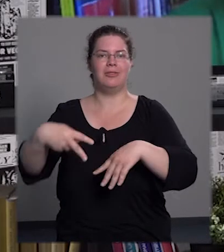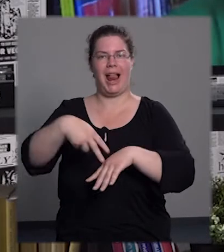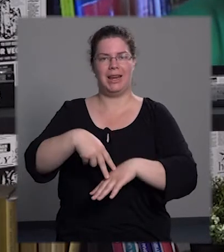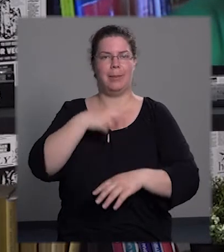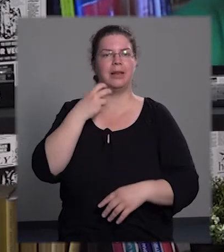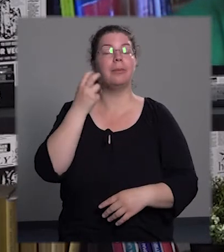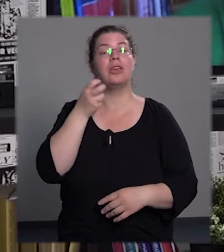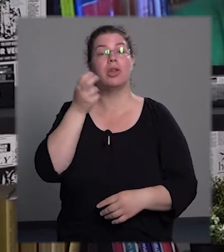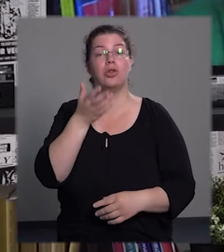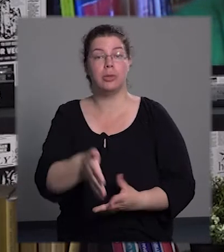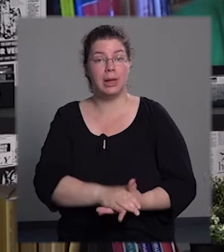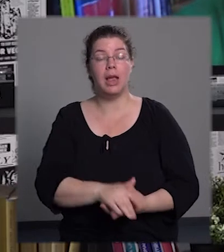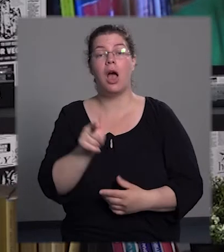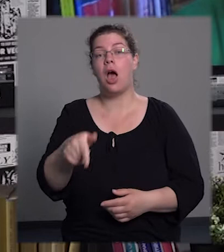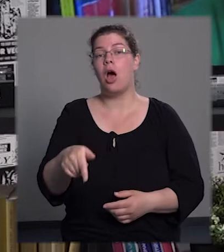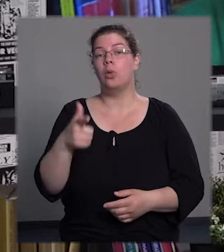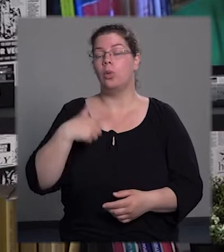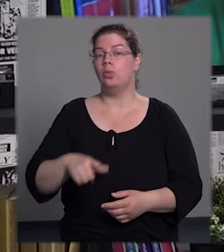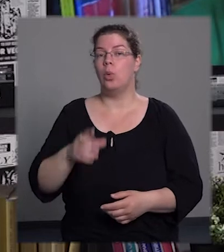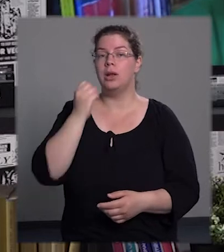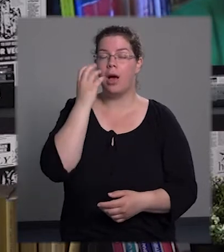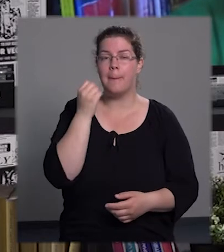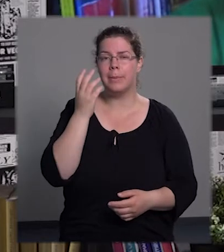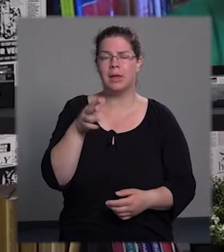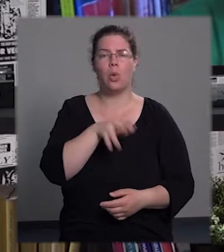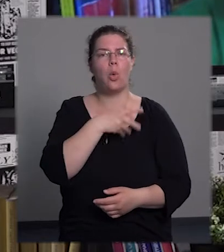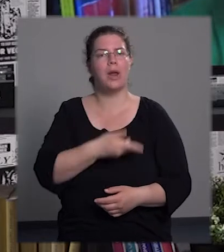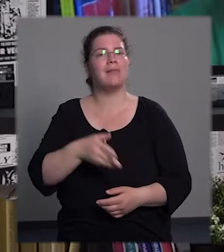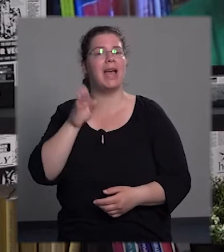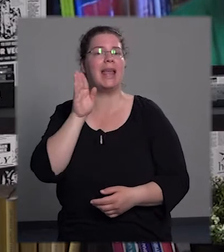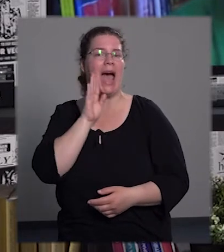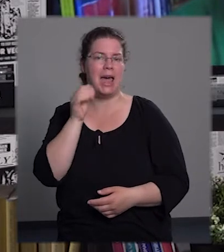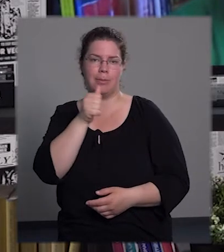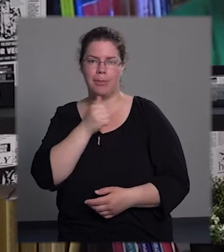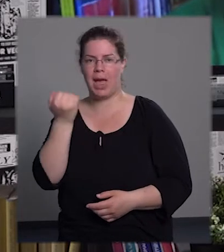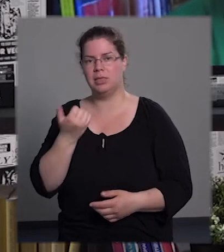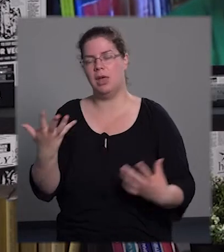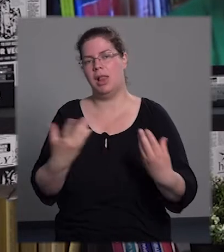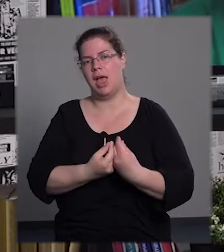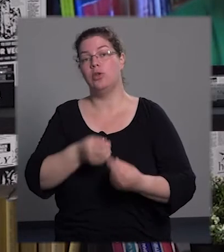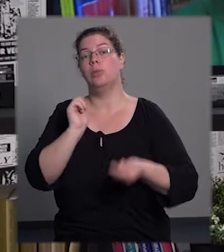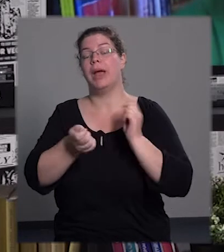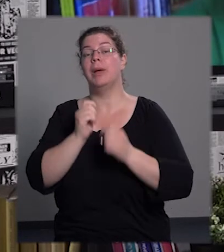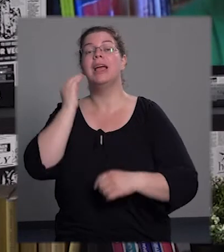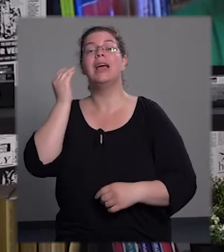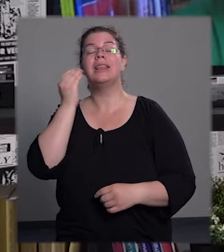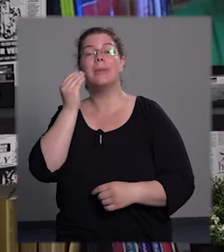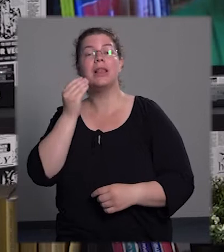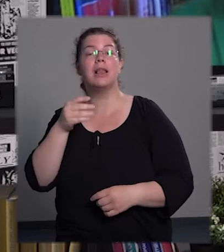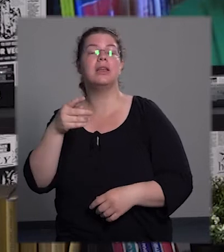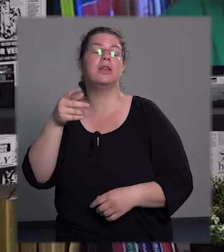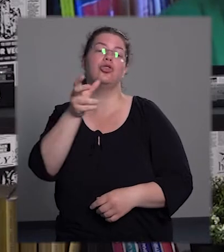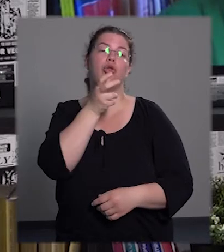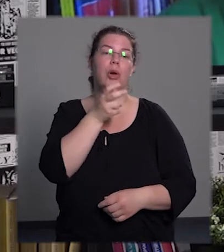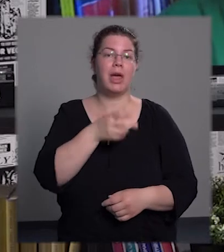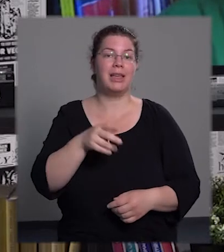Erzsébeten, az akkor volt, amikor Horváth Árpáddal együtt megpályázták a Debreceni Csokonai Színház bérletét, és